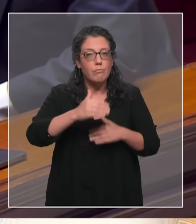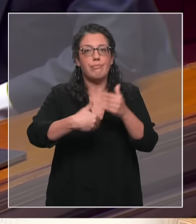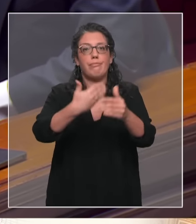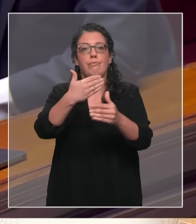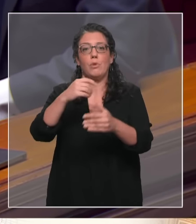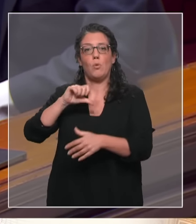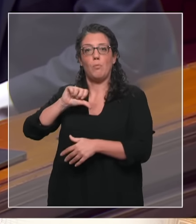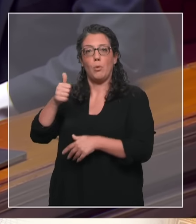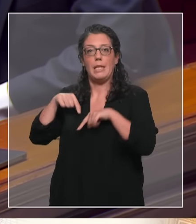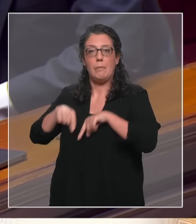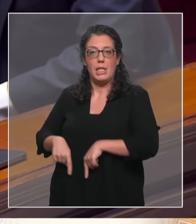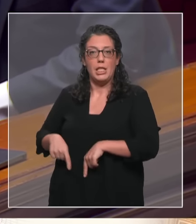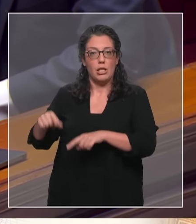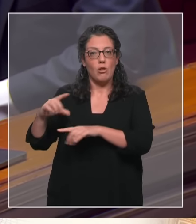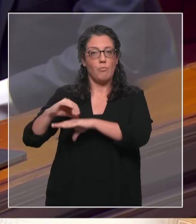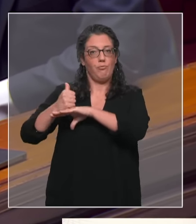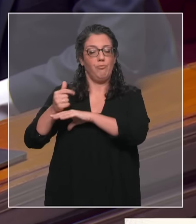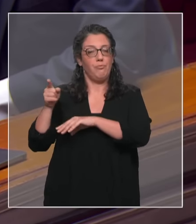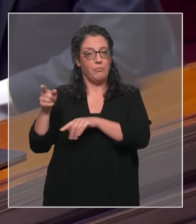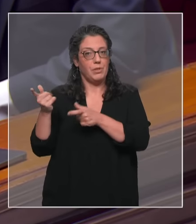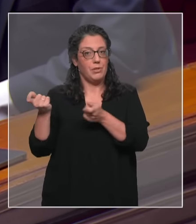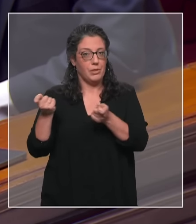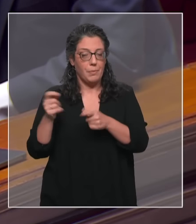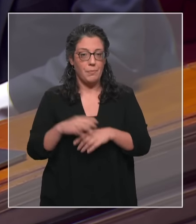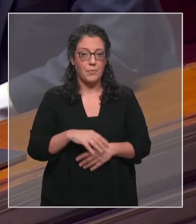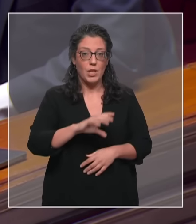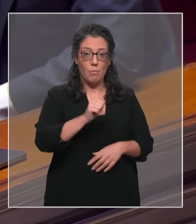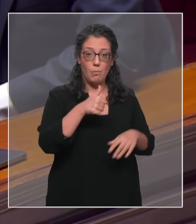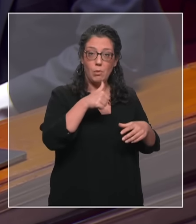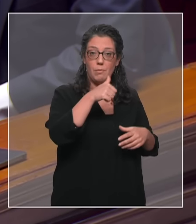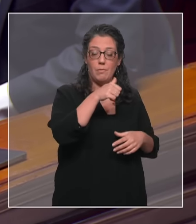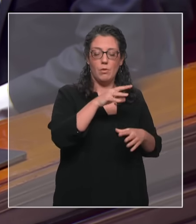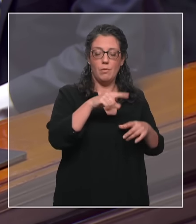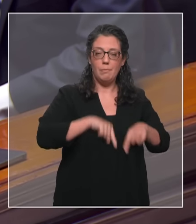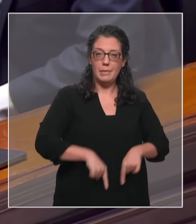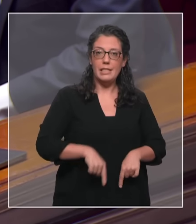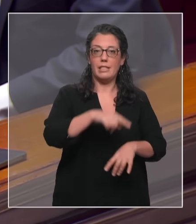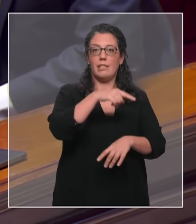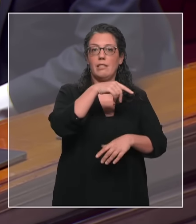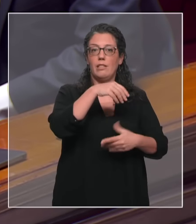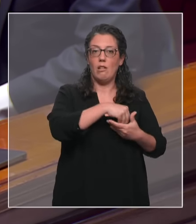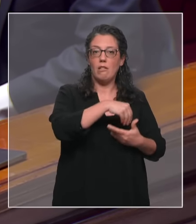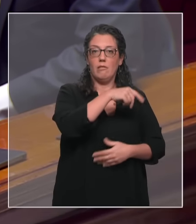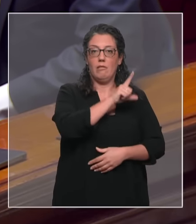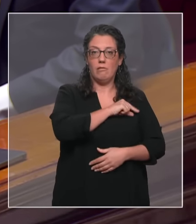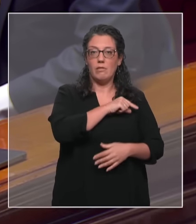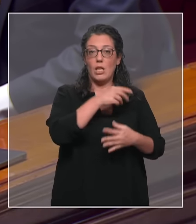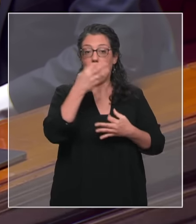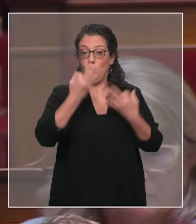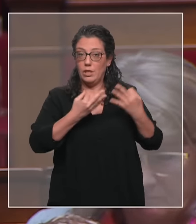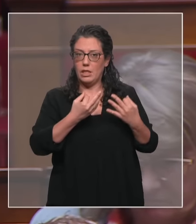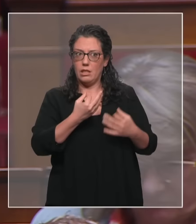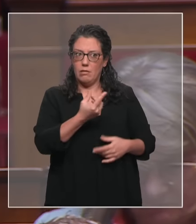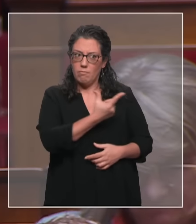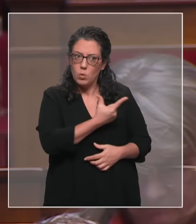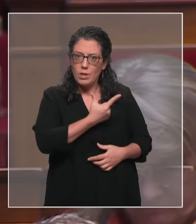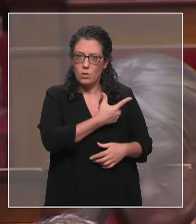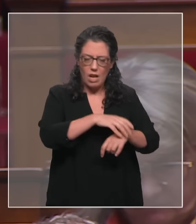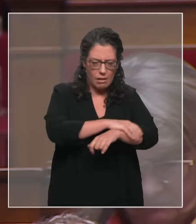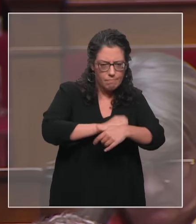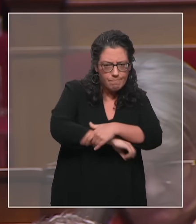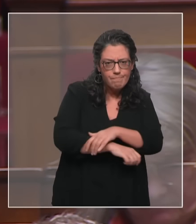du Premier ministre. Et le ministre de l'Intérieur et le ministre de la Justice, travaillent main dans la main pour, évidemment, que ce travail